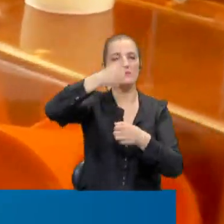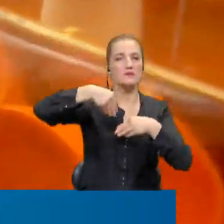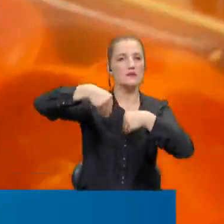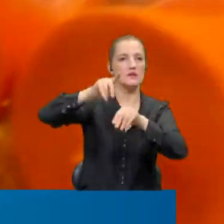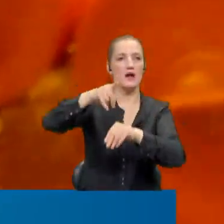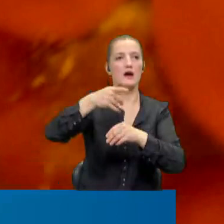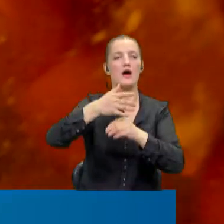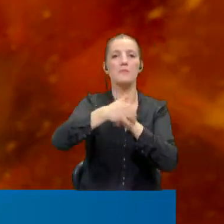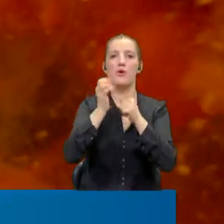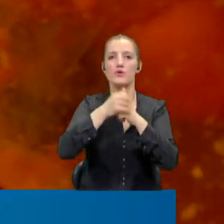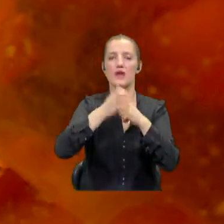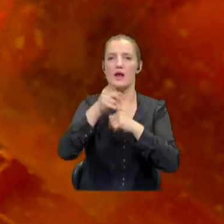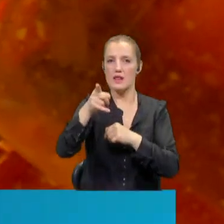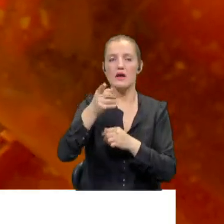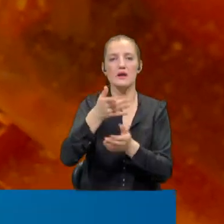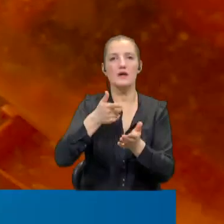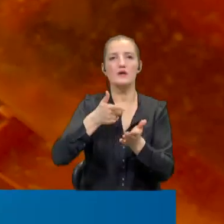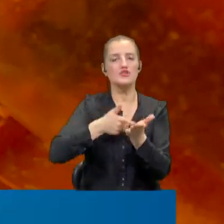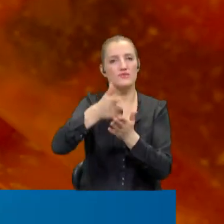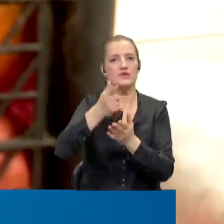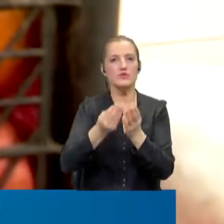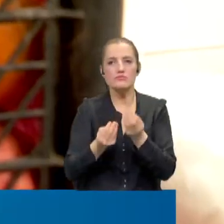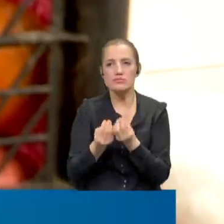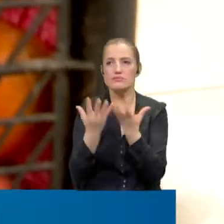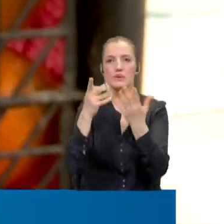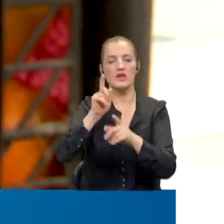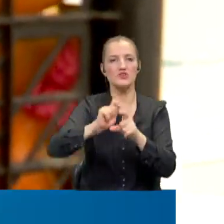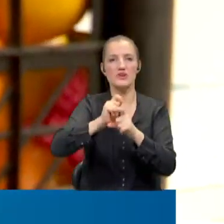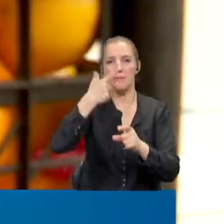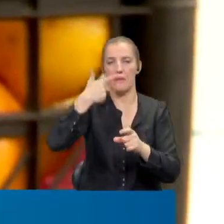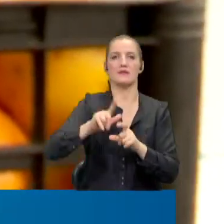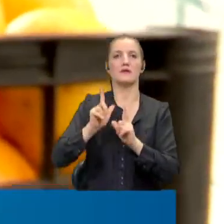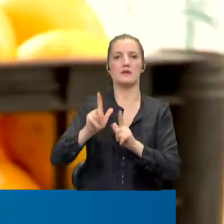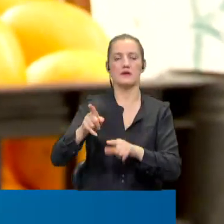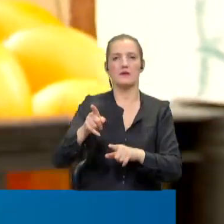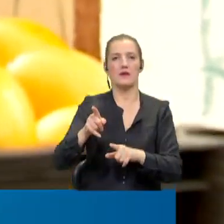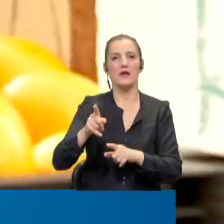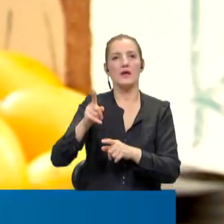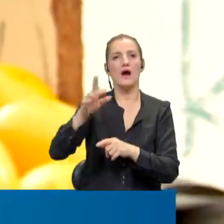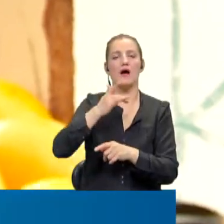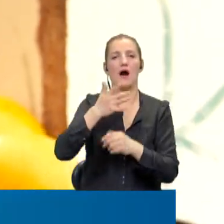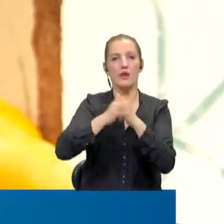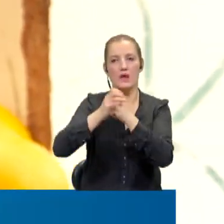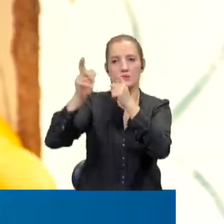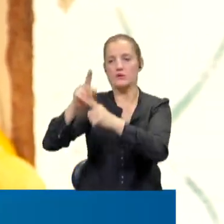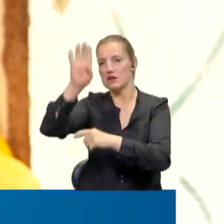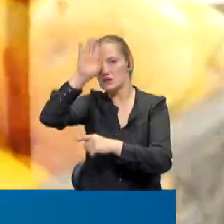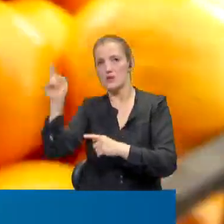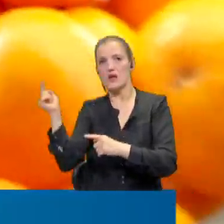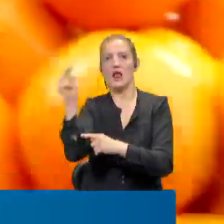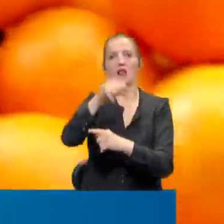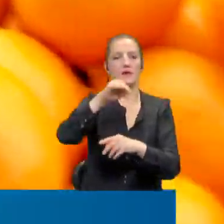portakalların üretmek için çiftçinin Mazota ihtiyacı var Güney'den İstanbul'a gelmesi için nakliyecinin de öyle